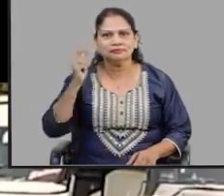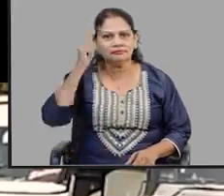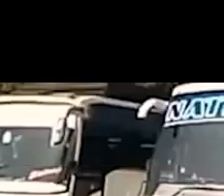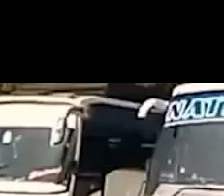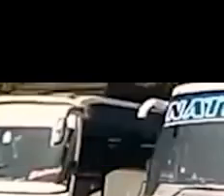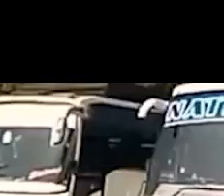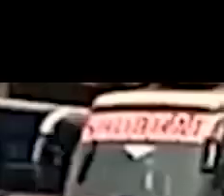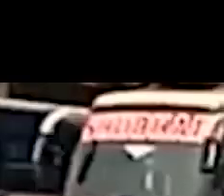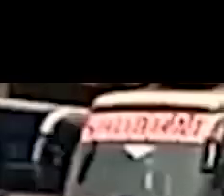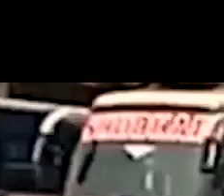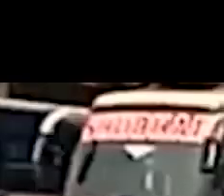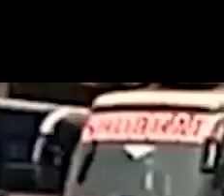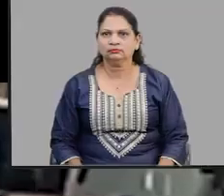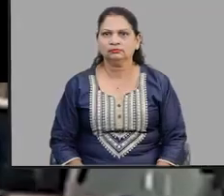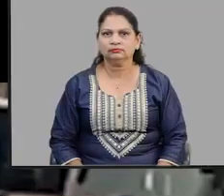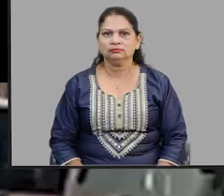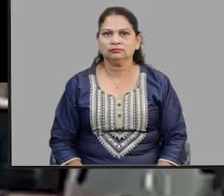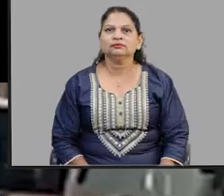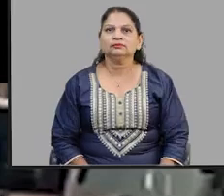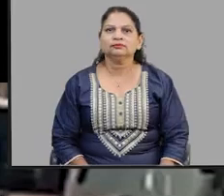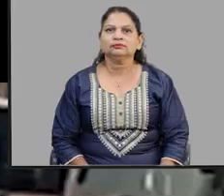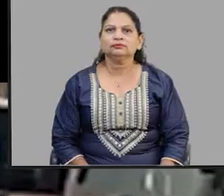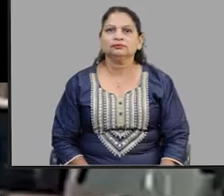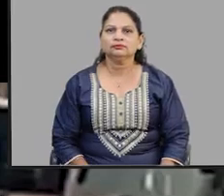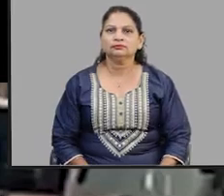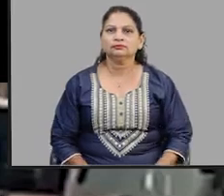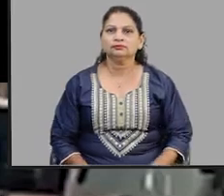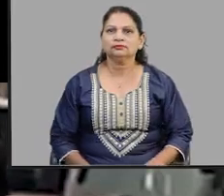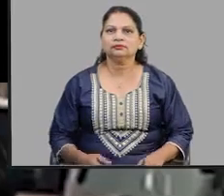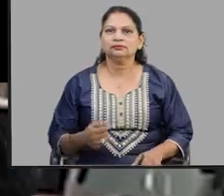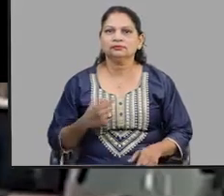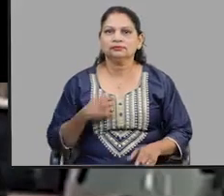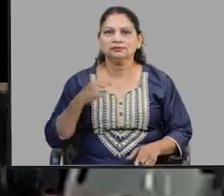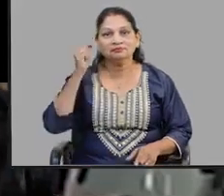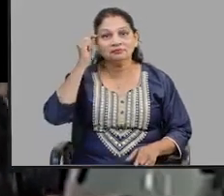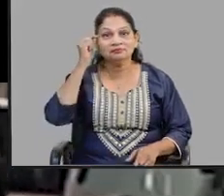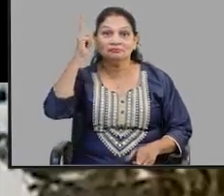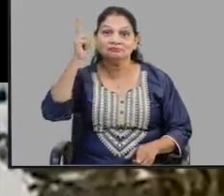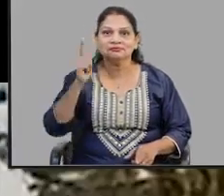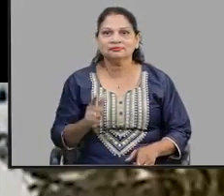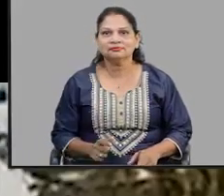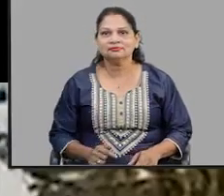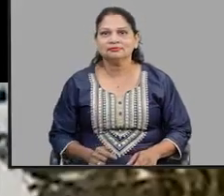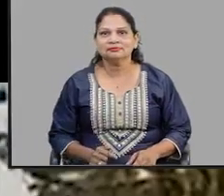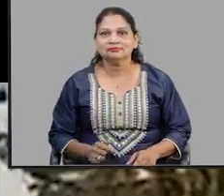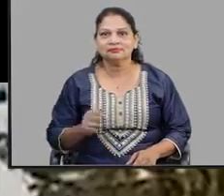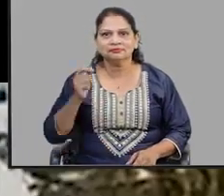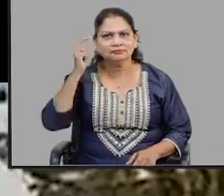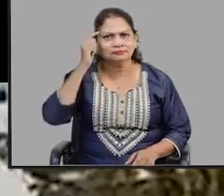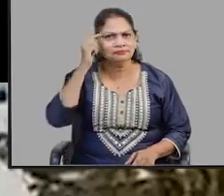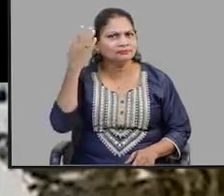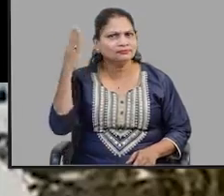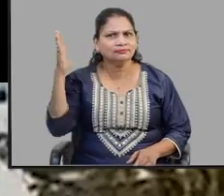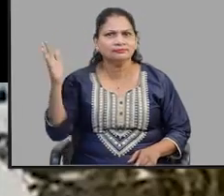कहाँ? आइला, ये तो समझदारी वाली बात है। मुझे तो लगता है जैसे हमारी यहाँ औकात ही थी, हमें भी पता होना चाहिए कि